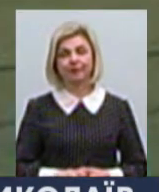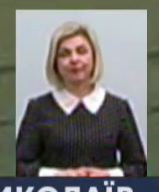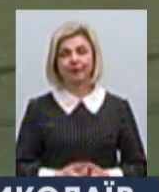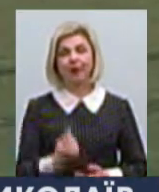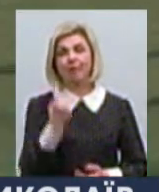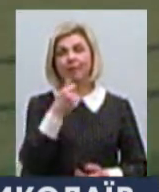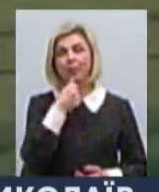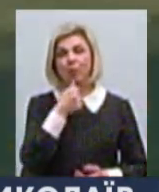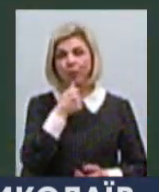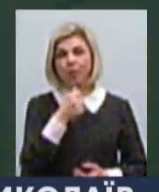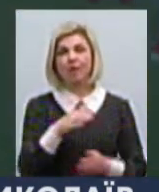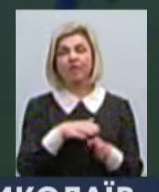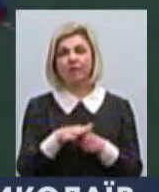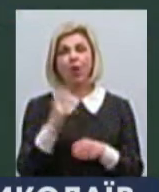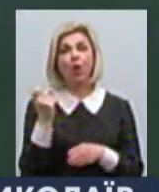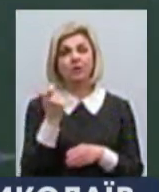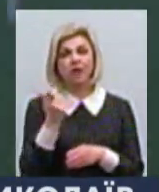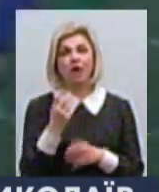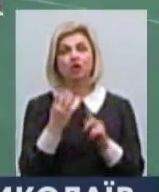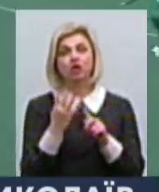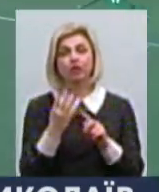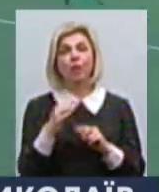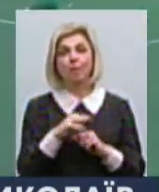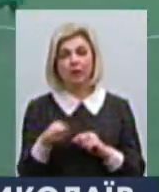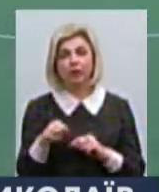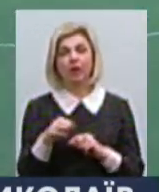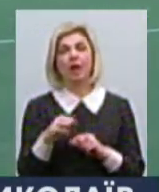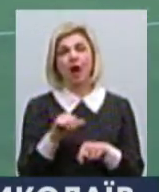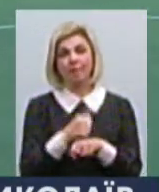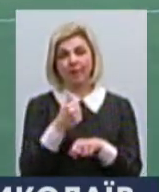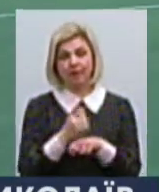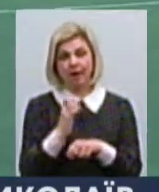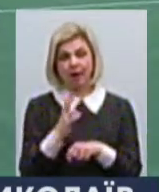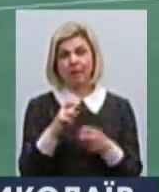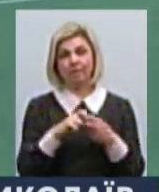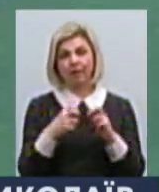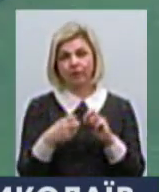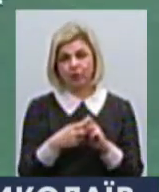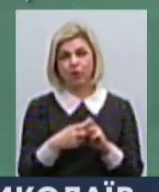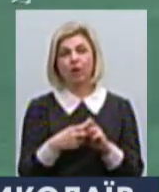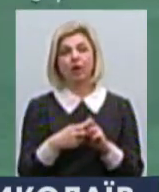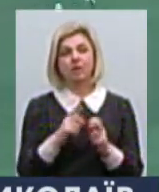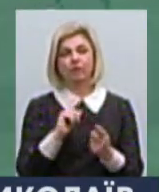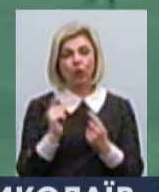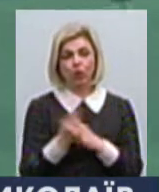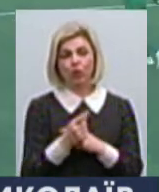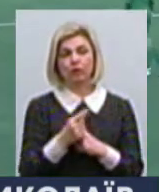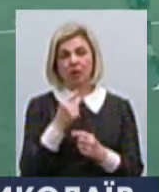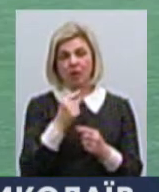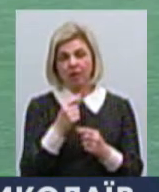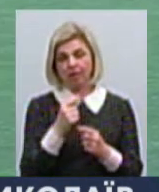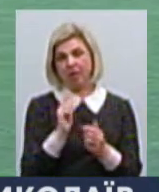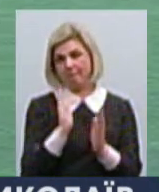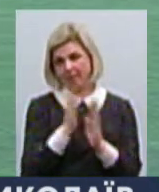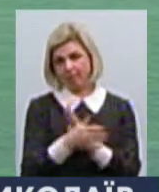Першу спробу забити здійснили господарі. На четвертій хвилині форвард і капітан івано-франківців Ігор Худобяк з розвороту пробив повз воріт.